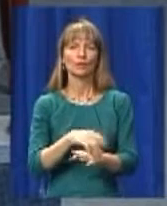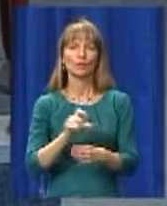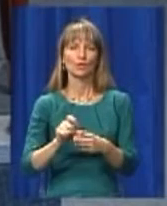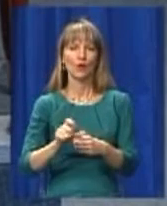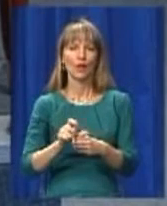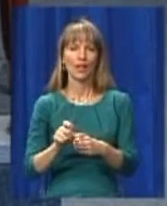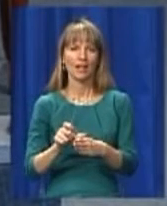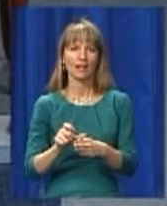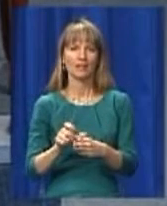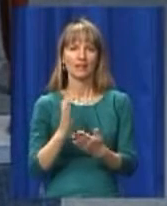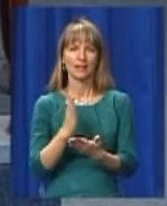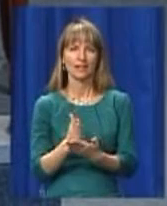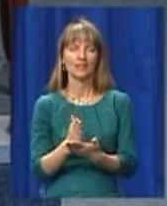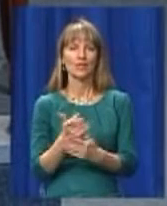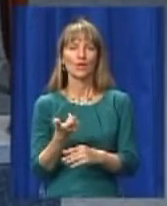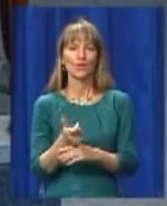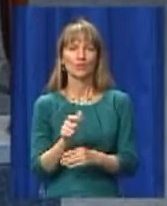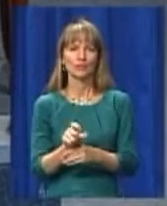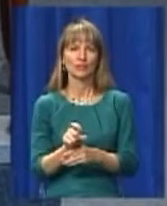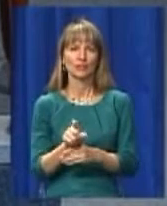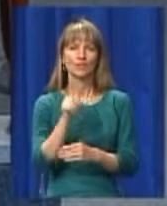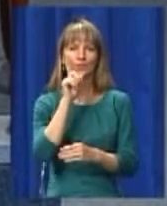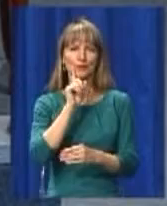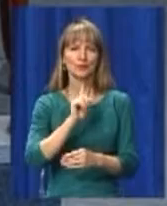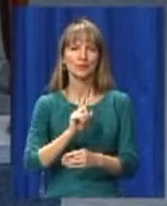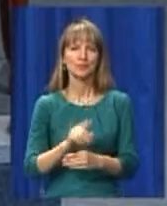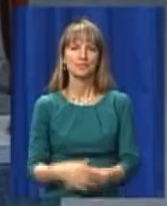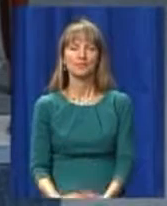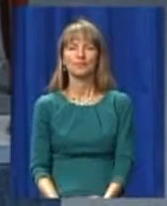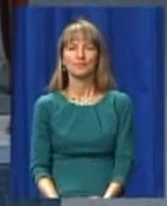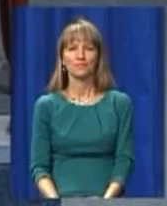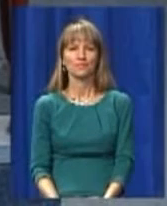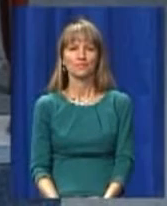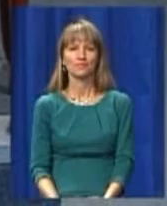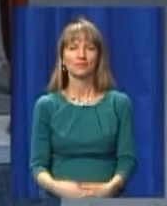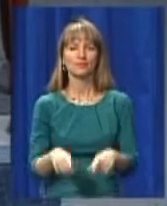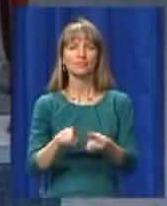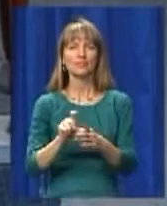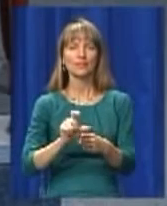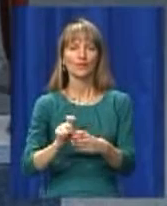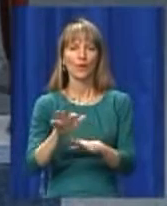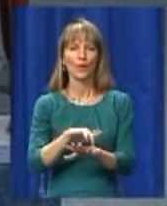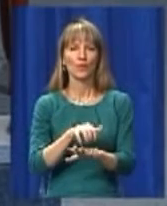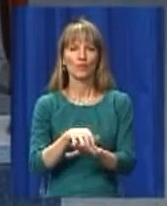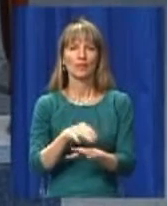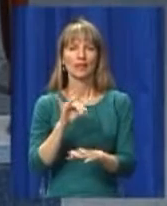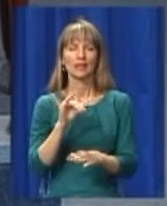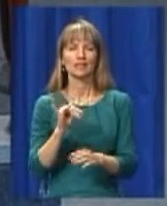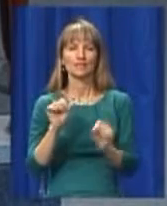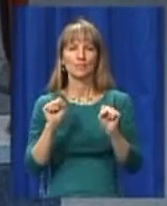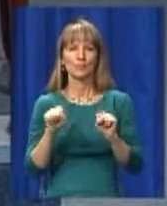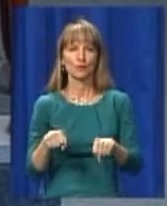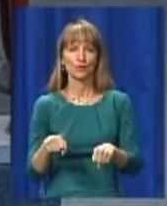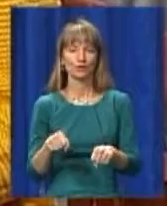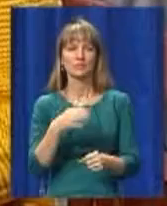так. Коти взагалі шоколадні, вони дуже такі ням-ням. Мій солоденький. Такий шоколадний котик, так. Ну, я можу навіть